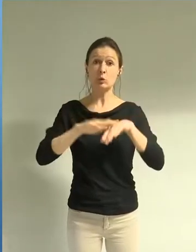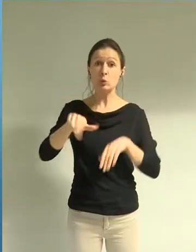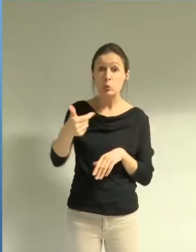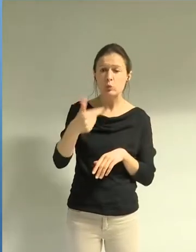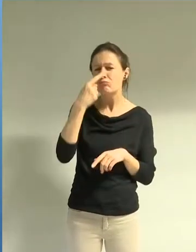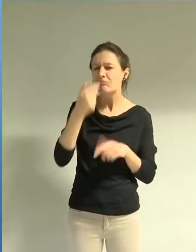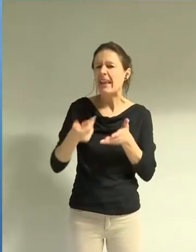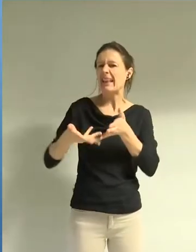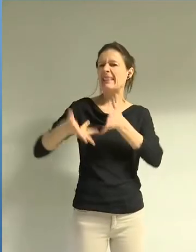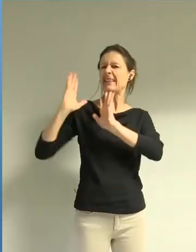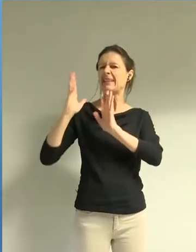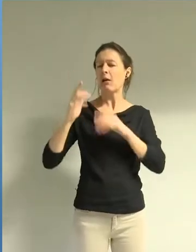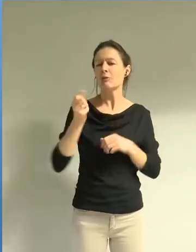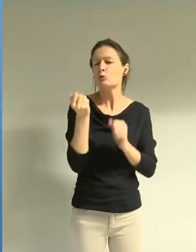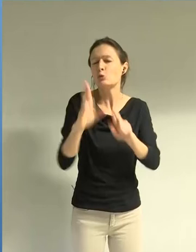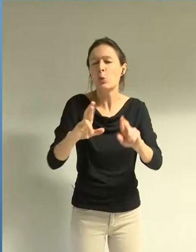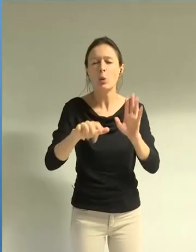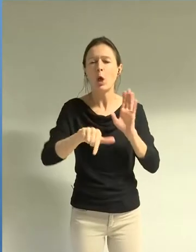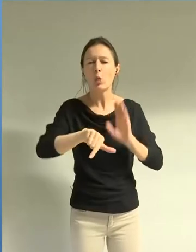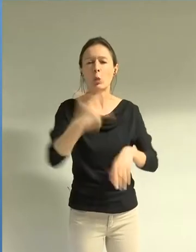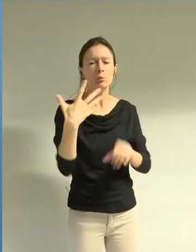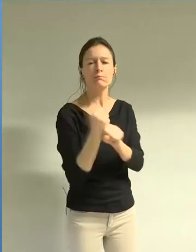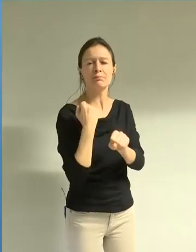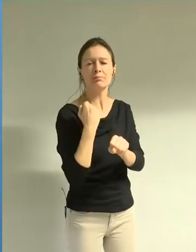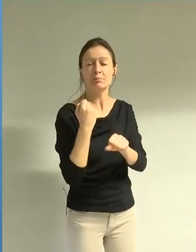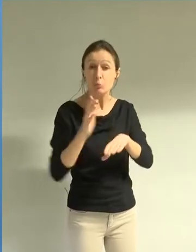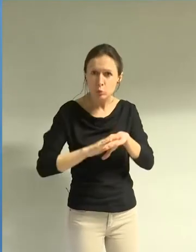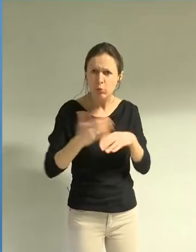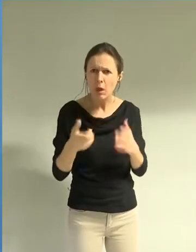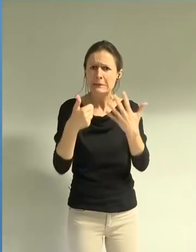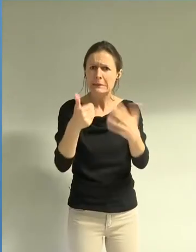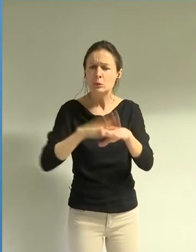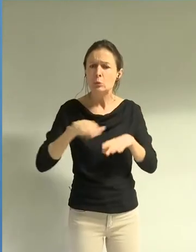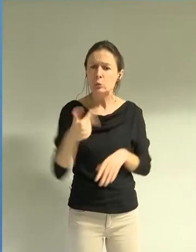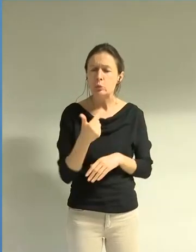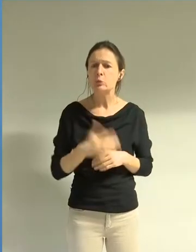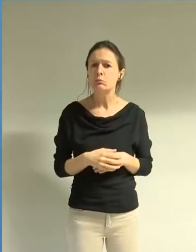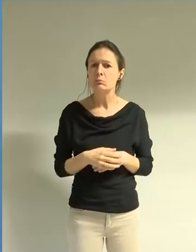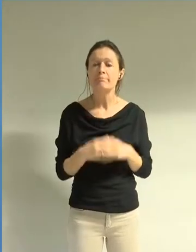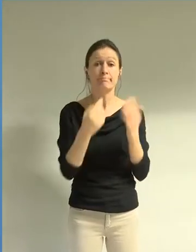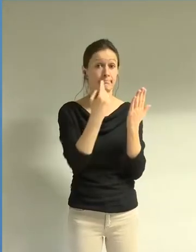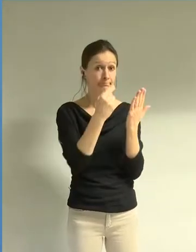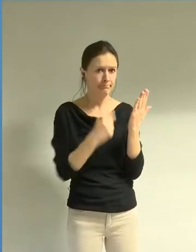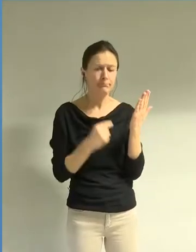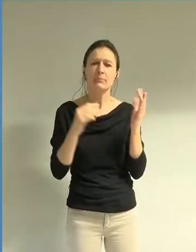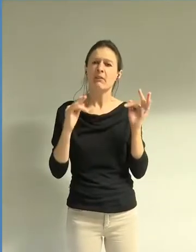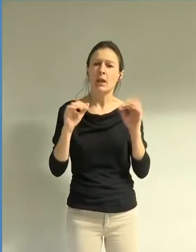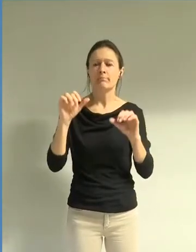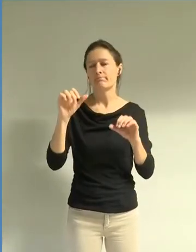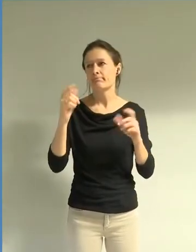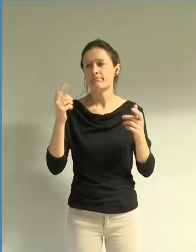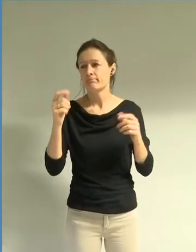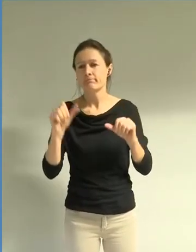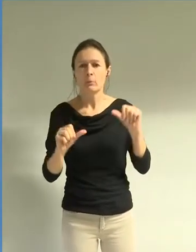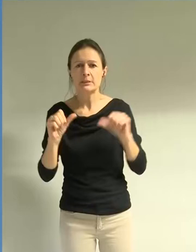dès la première minute alors dans ce bingo il ya évidemment la question de la compétition elle réduire nos émissions nous